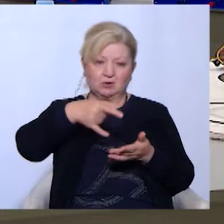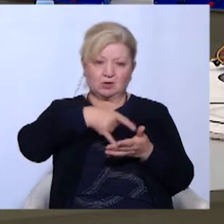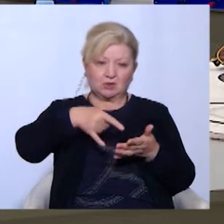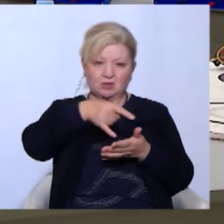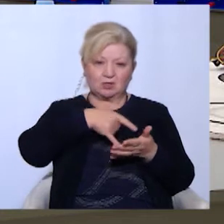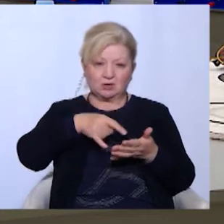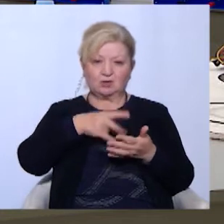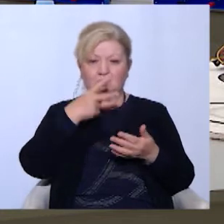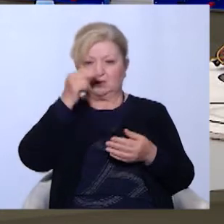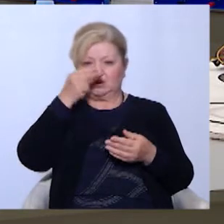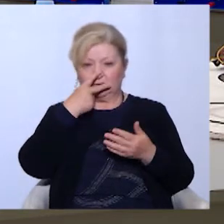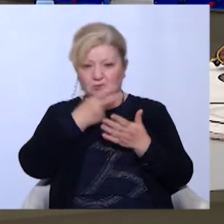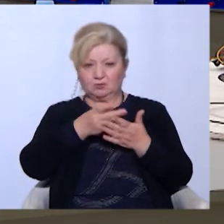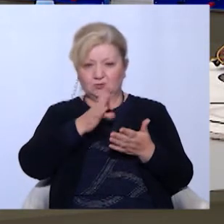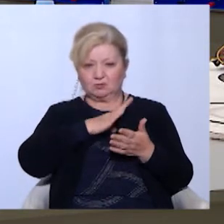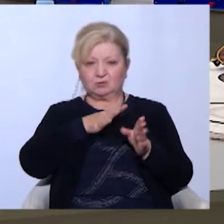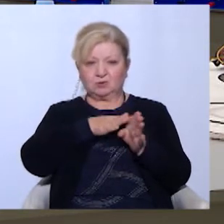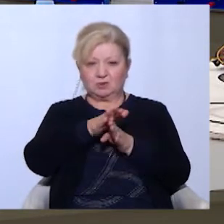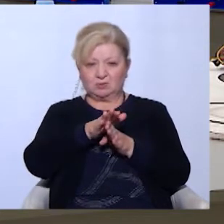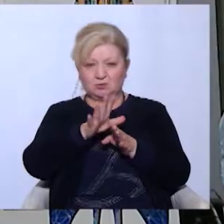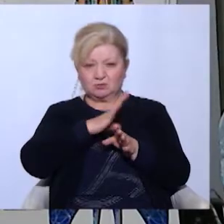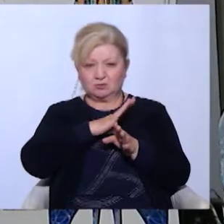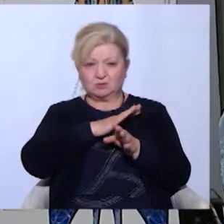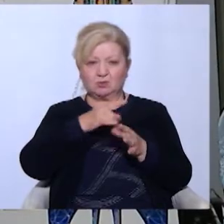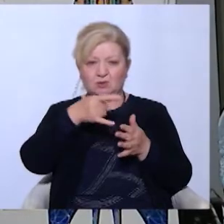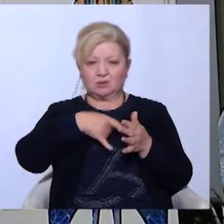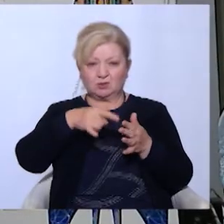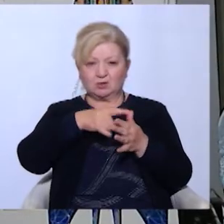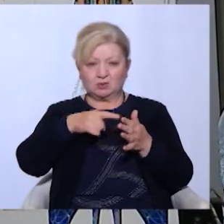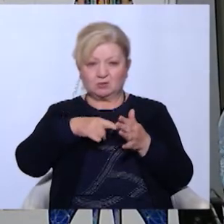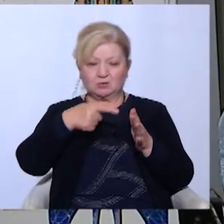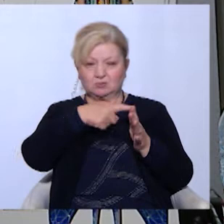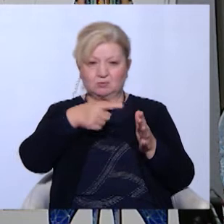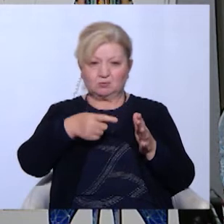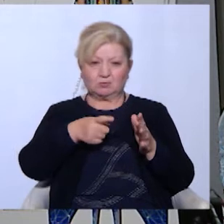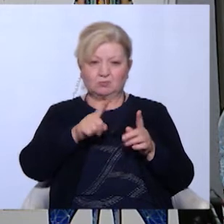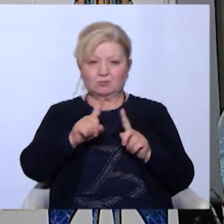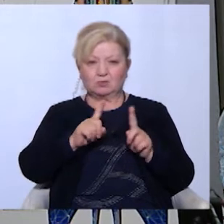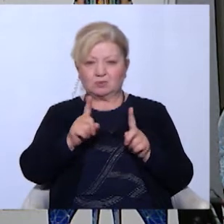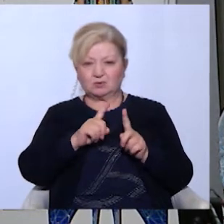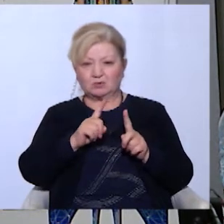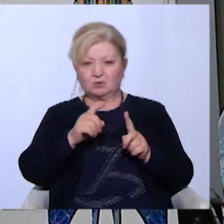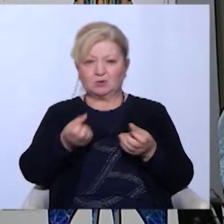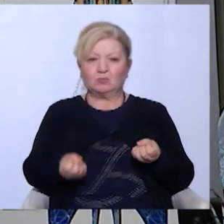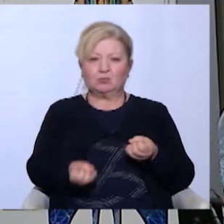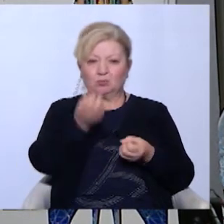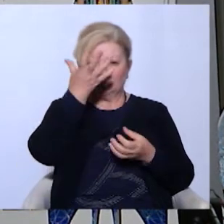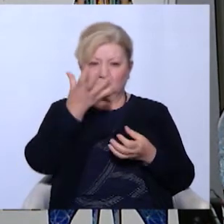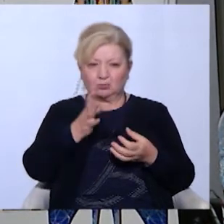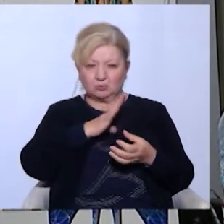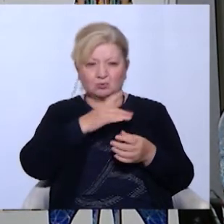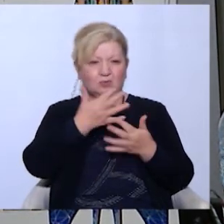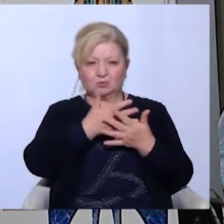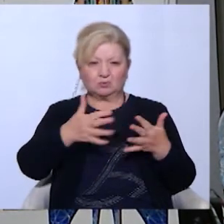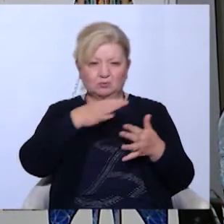სოლენოიდი განვიხილეთ, ელექტრომაგნიტი განვიხილეთ, ავისროლეთ კიდევაც ელექტრომაგნიტის საშუალებით რაღაცა ბურთი